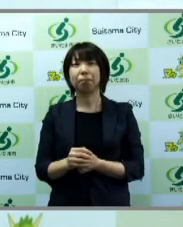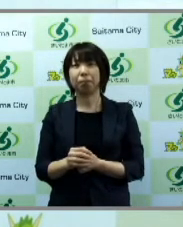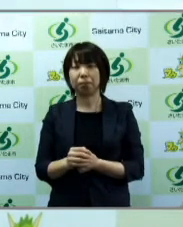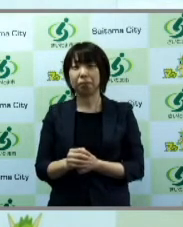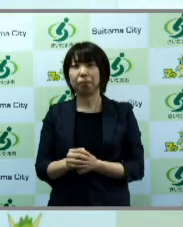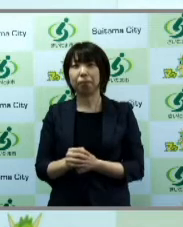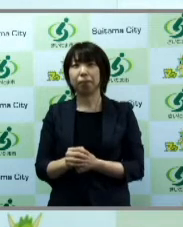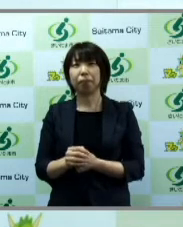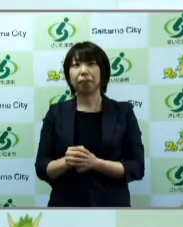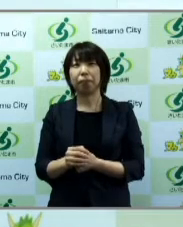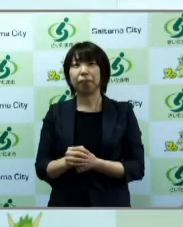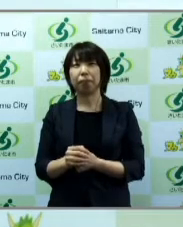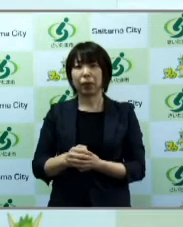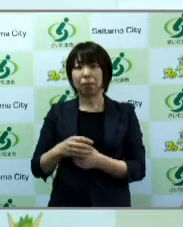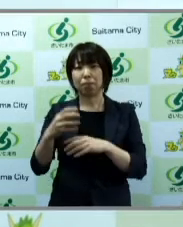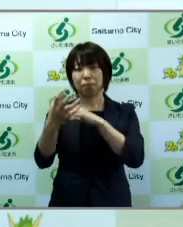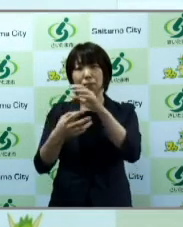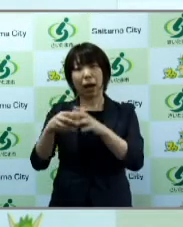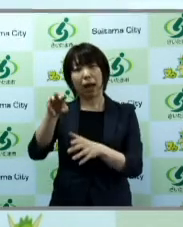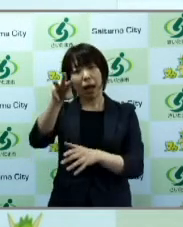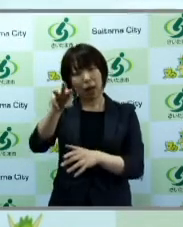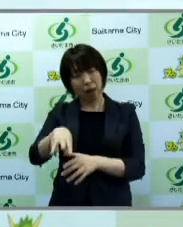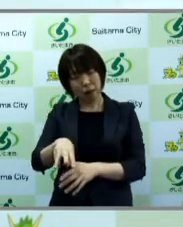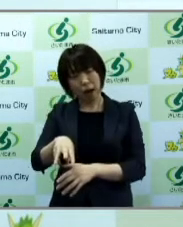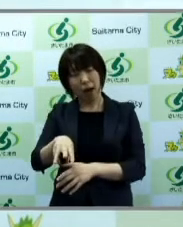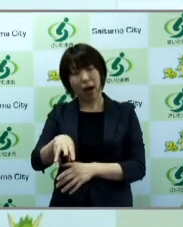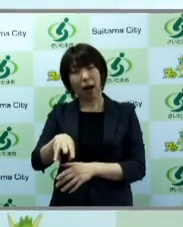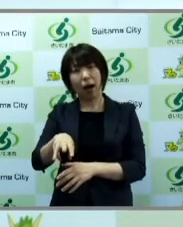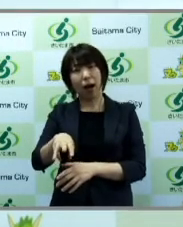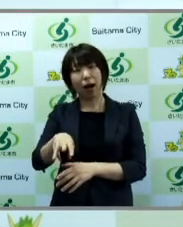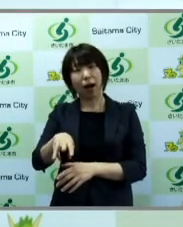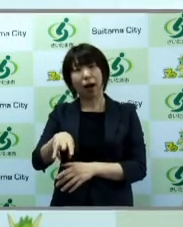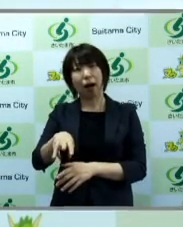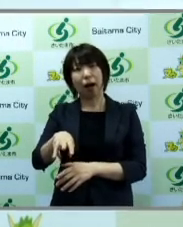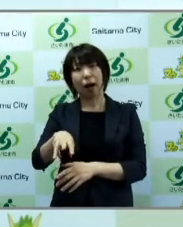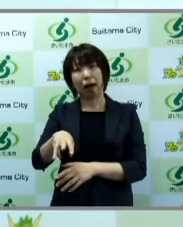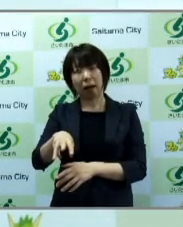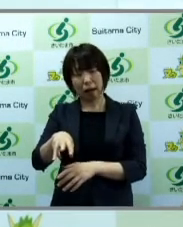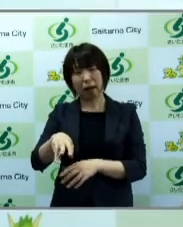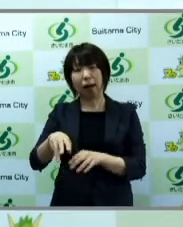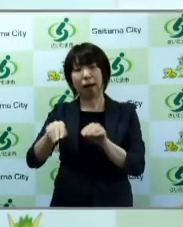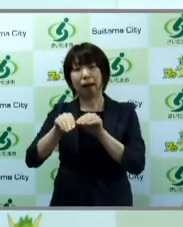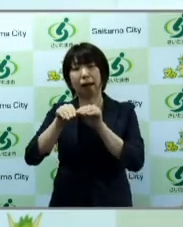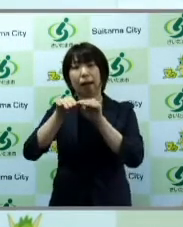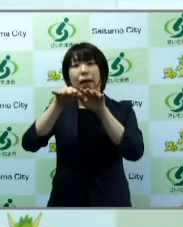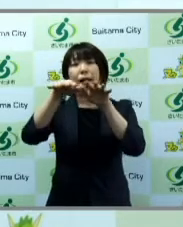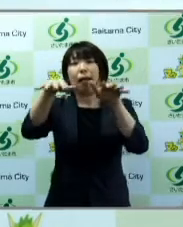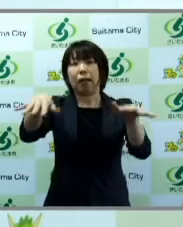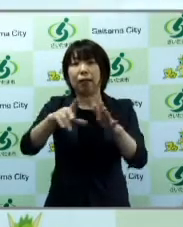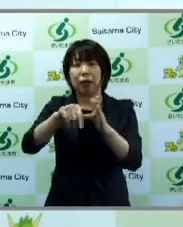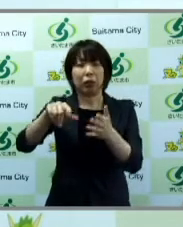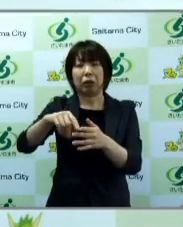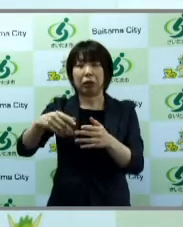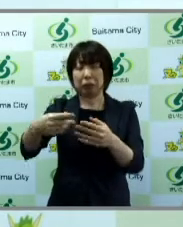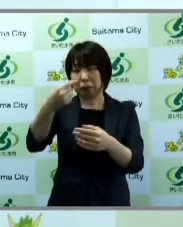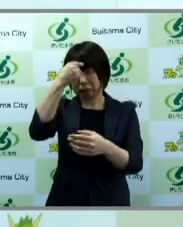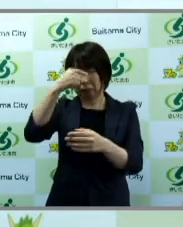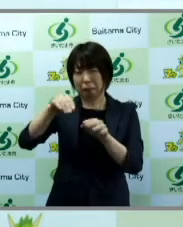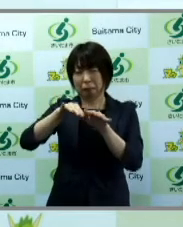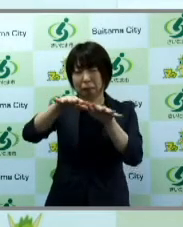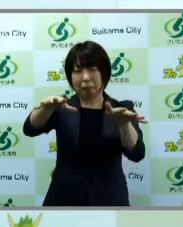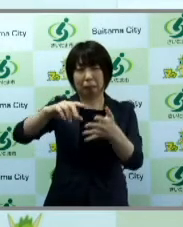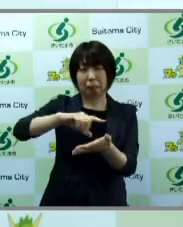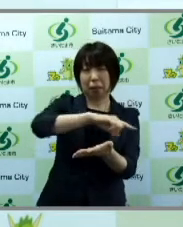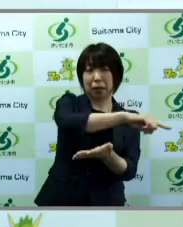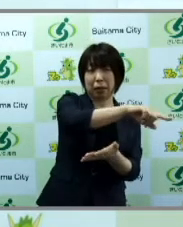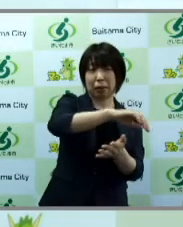状況、まあ、荒川云々ということになるとかなり大きな面積での被害が想定できますので、やはり知